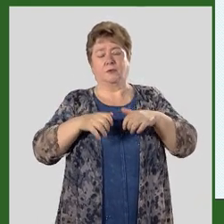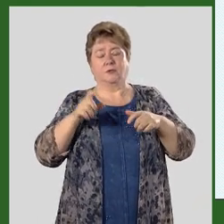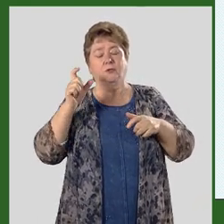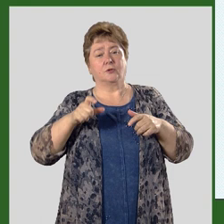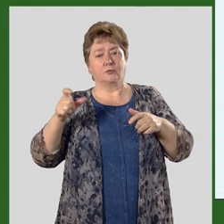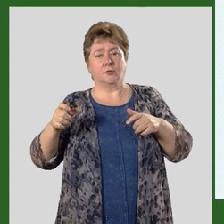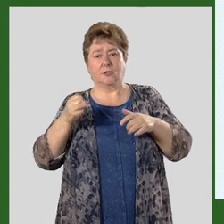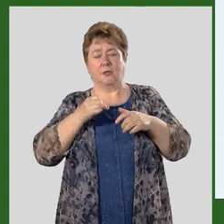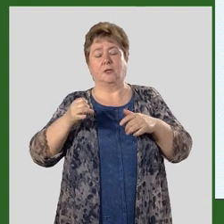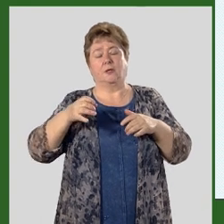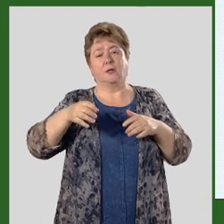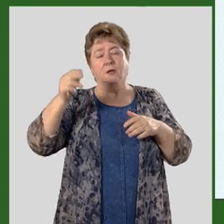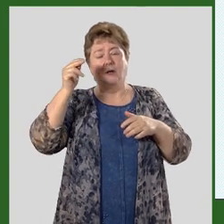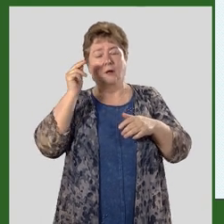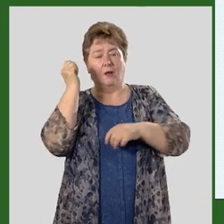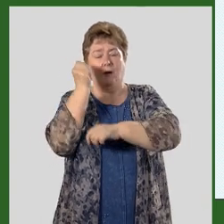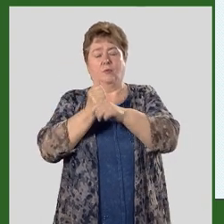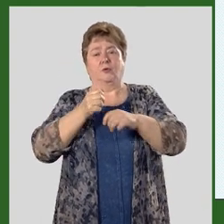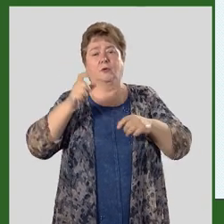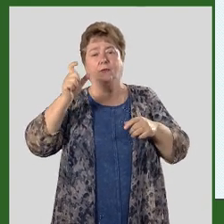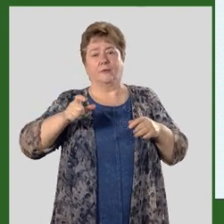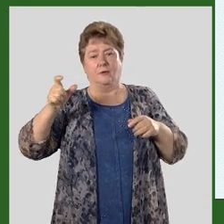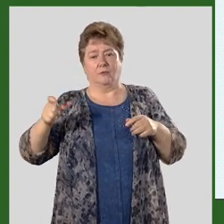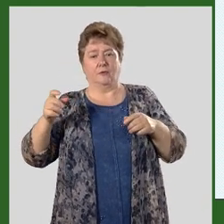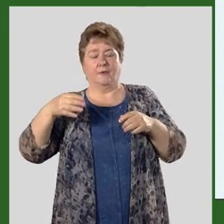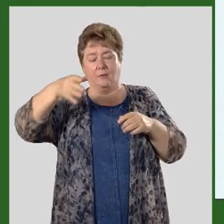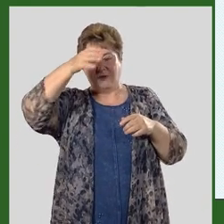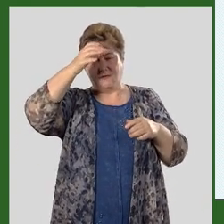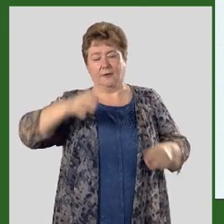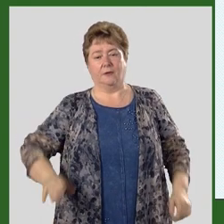и работников народного образования.